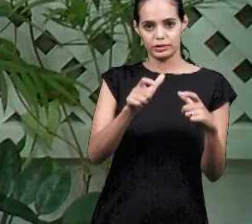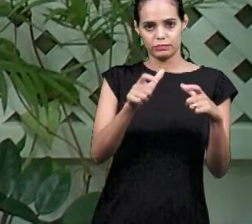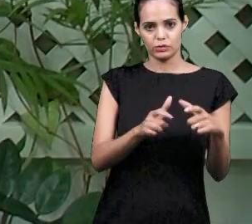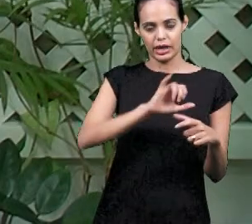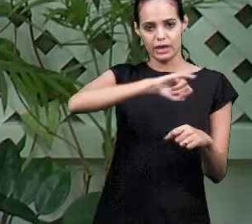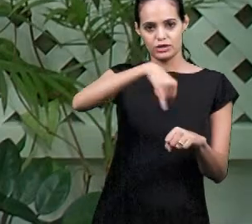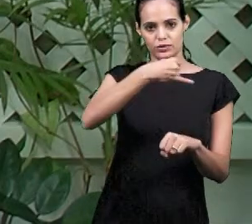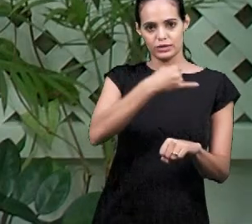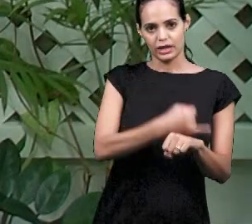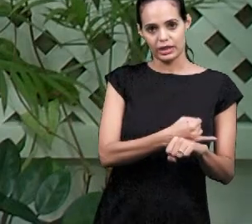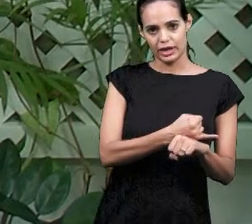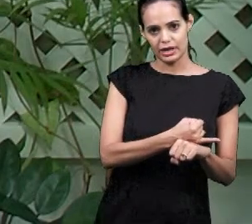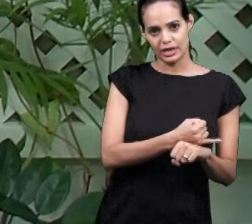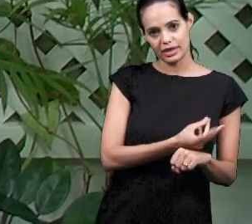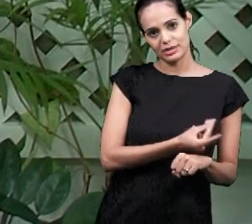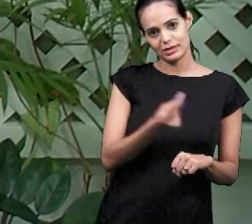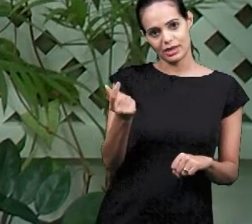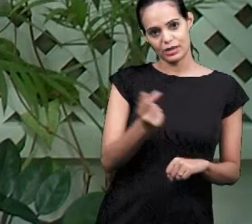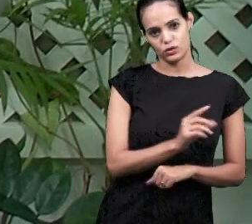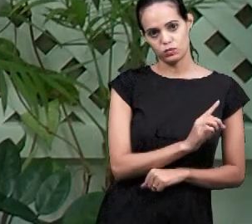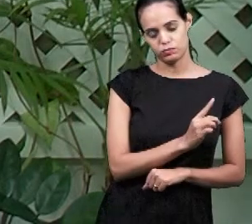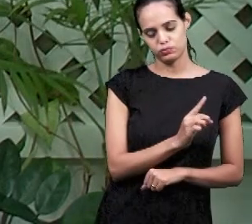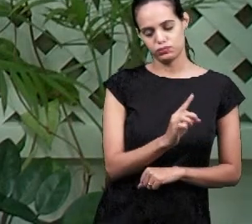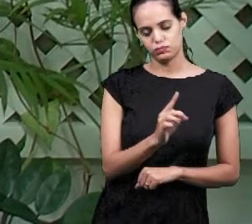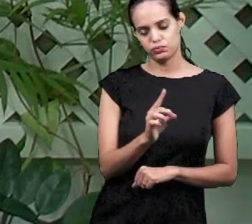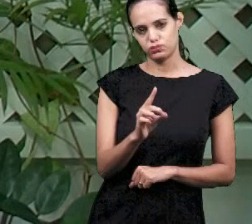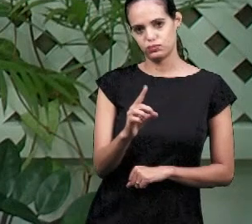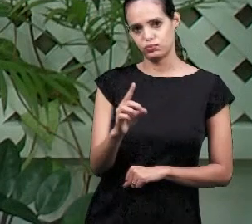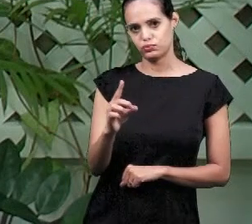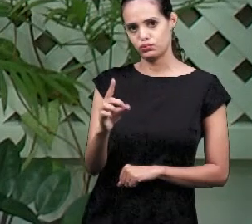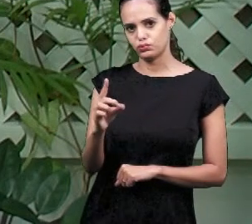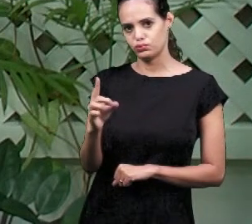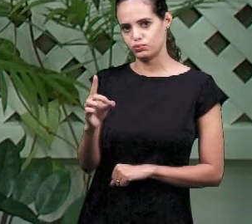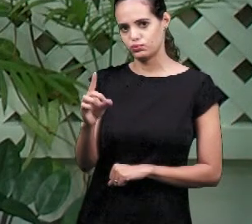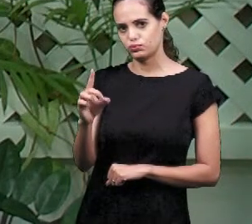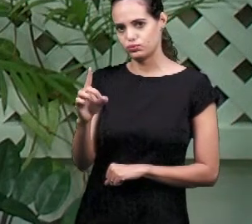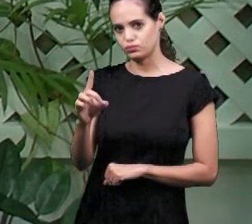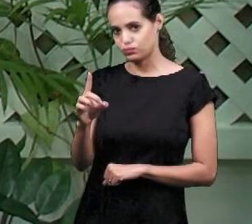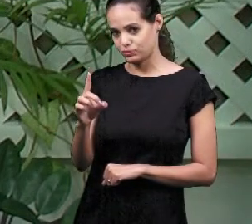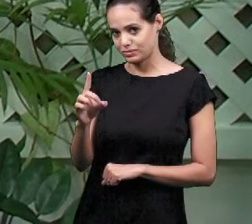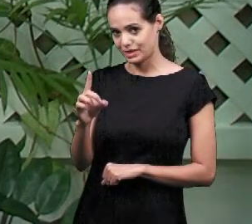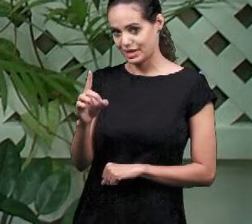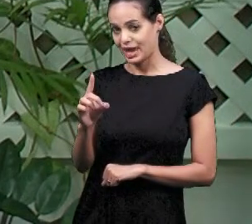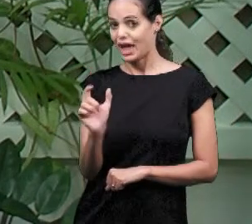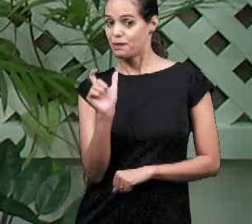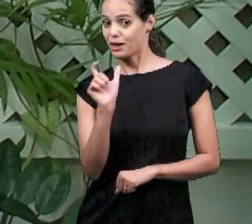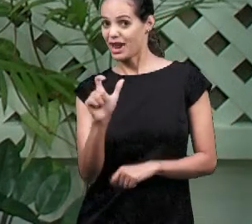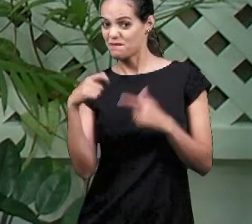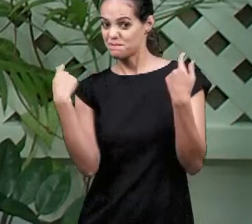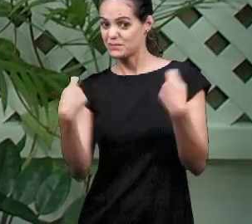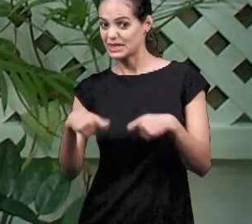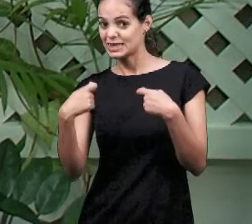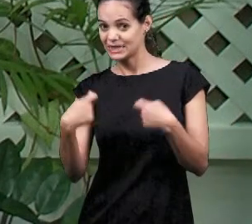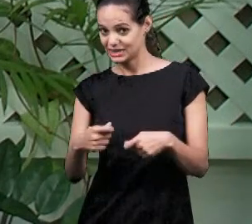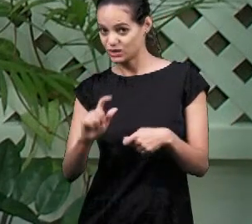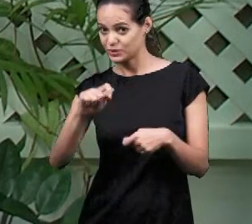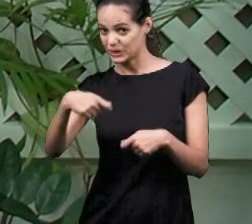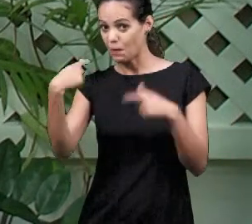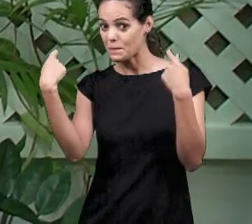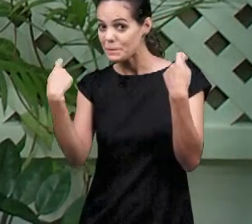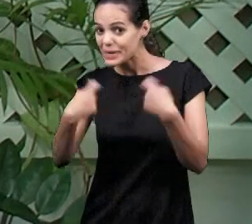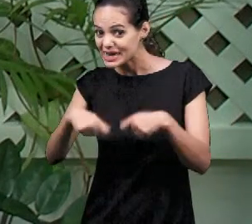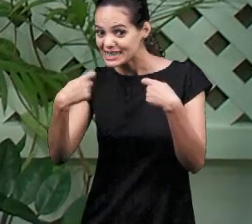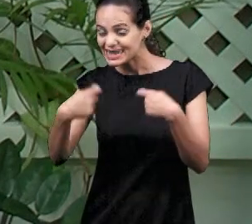où vous allez trouver, dans quel endroit vous allez trouver l'acte de l'élection de Dieu à cette